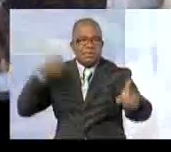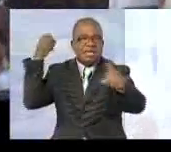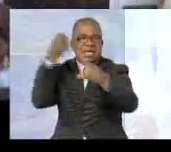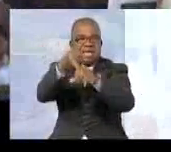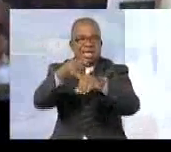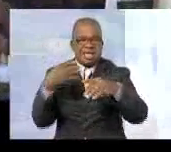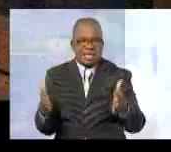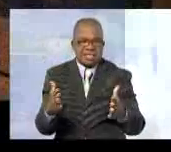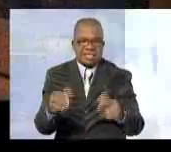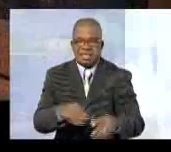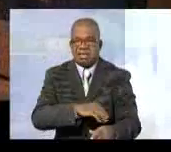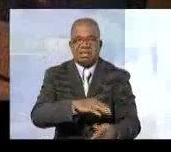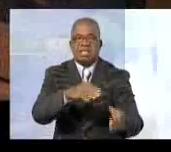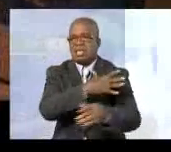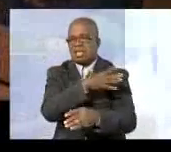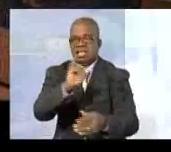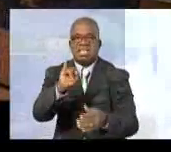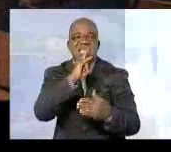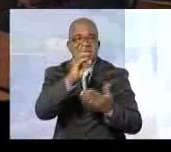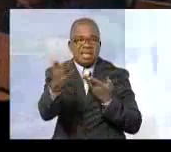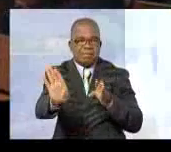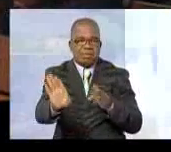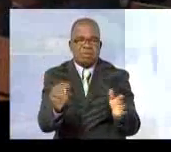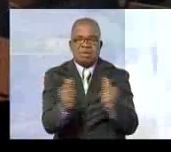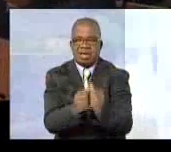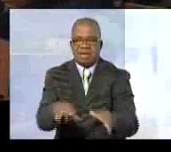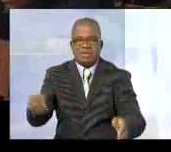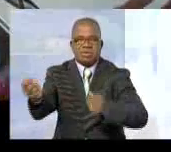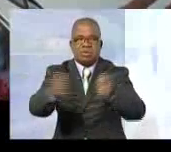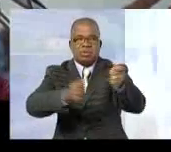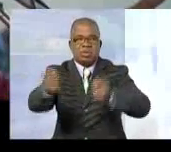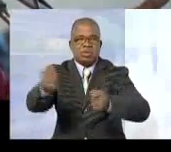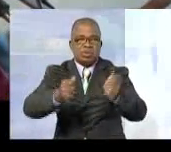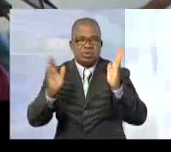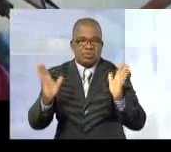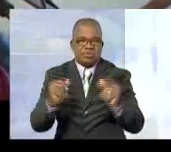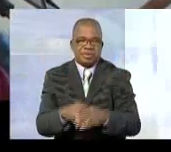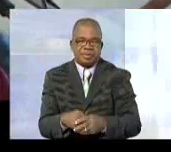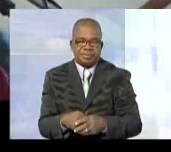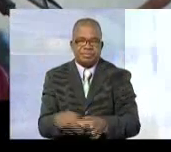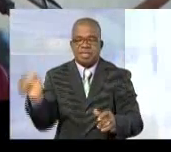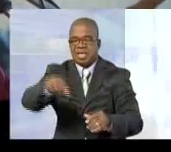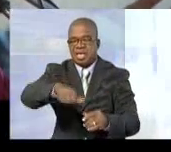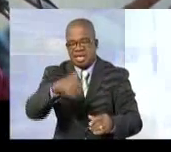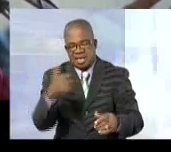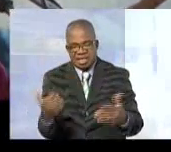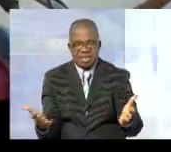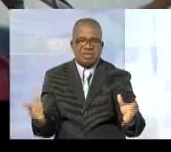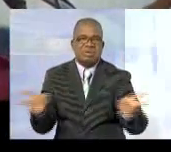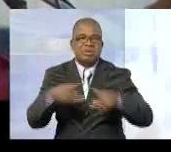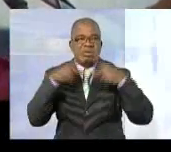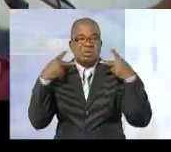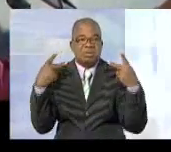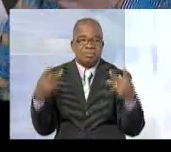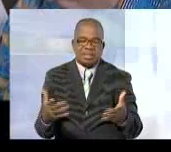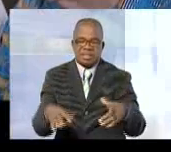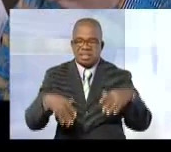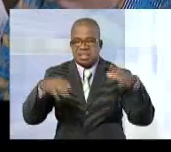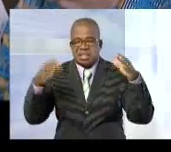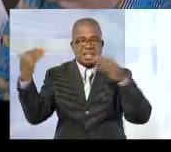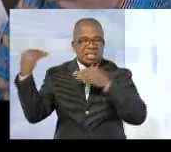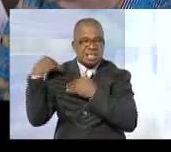a été célébrée. Le célébrant principal, Mgr Alexis Youlo Touabli, président de la conférence épiscopale de